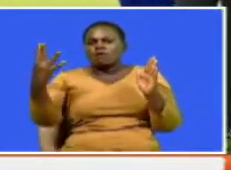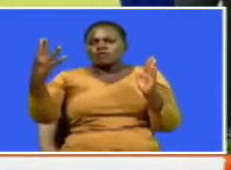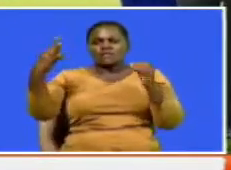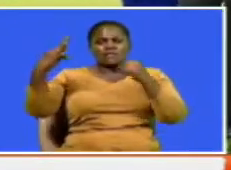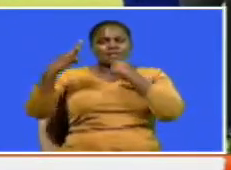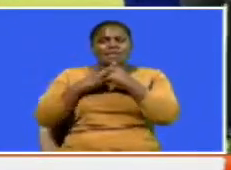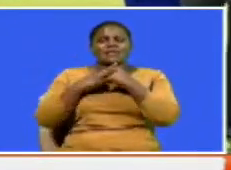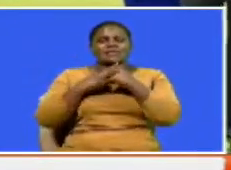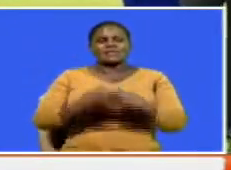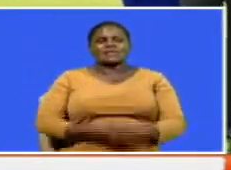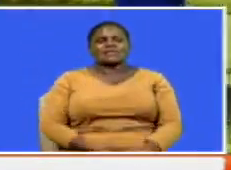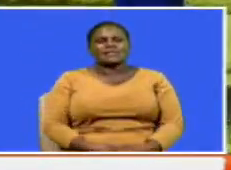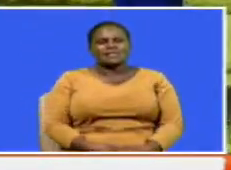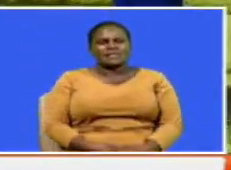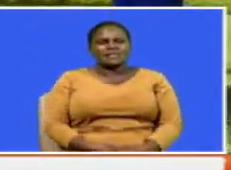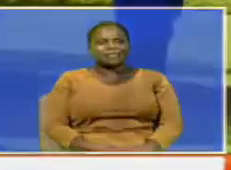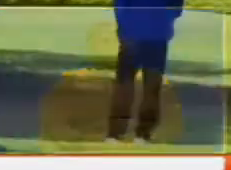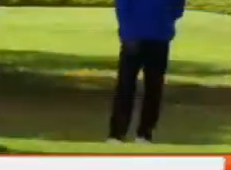48.